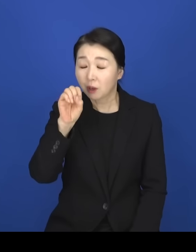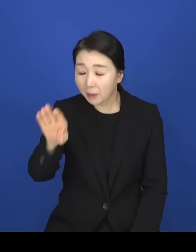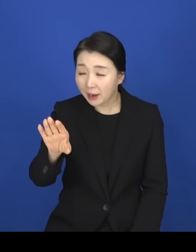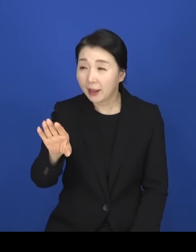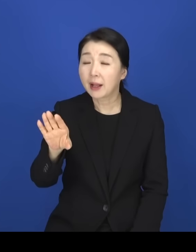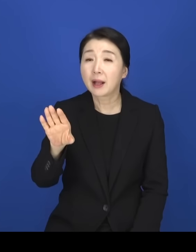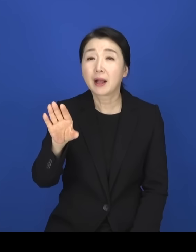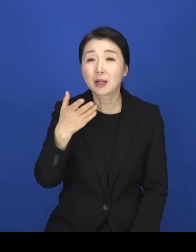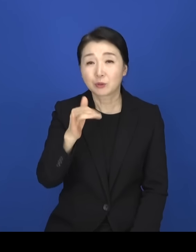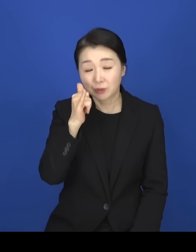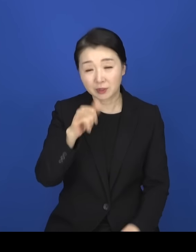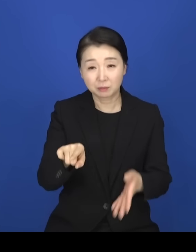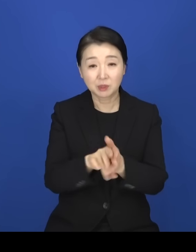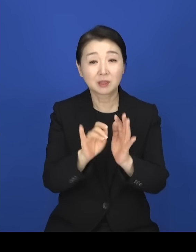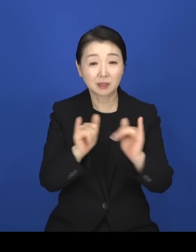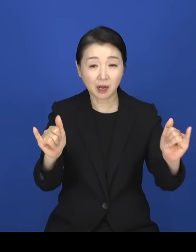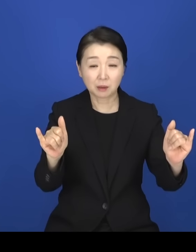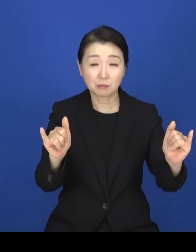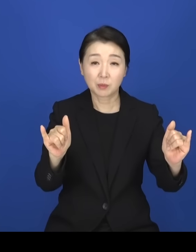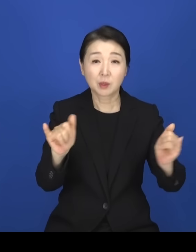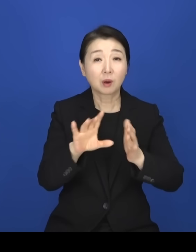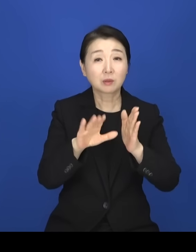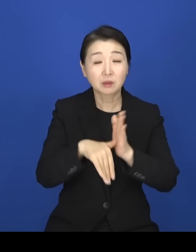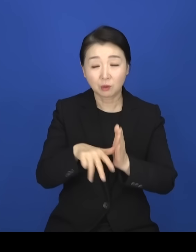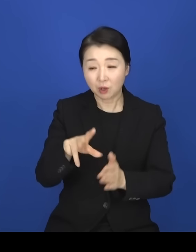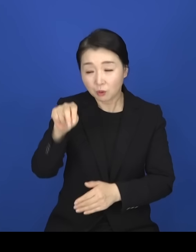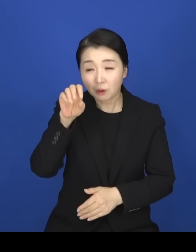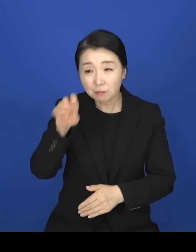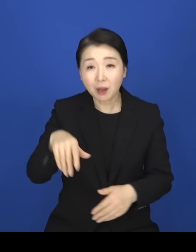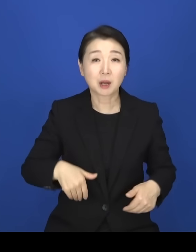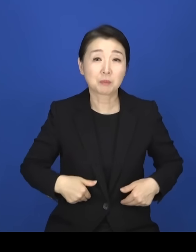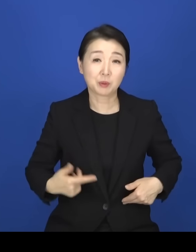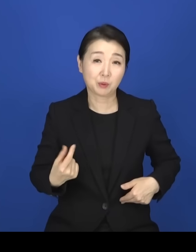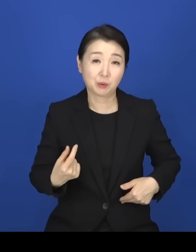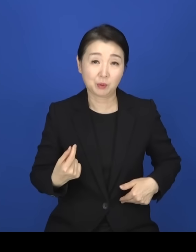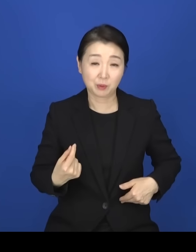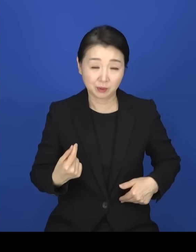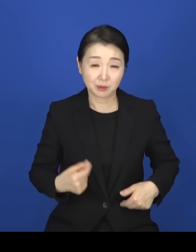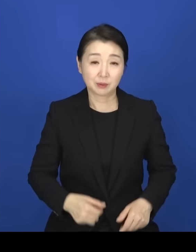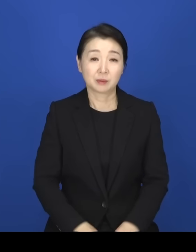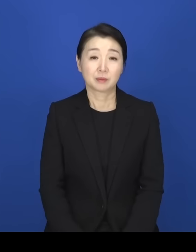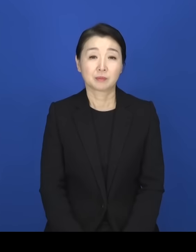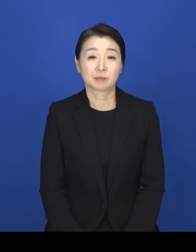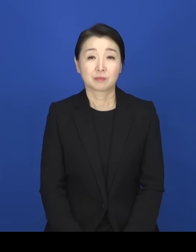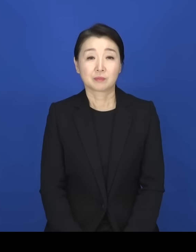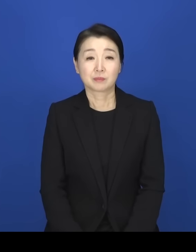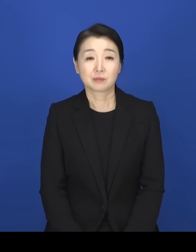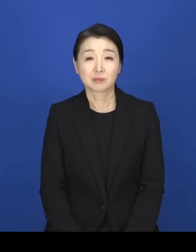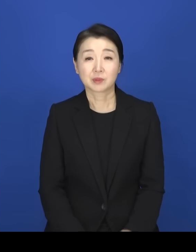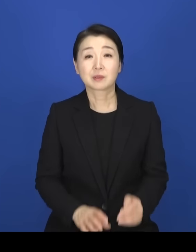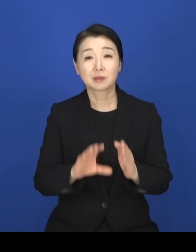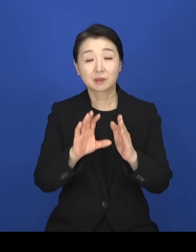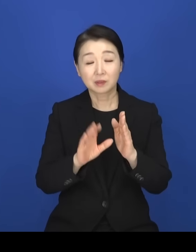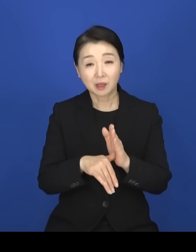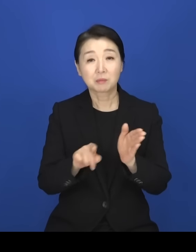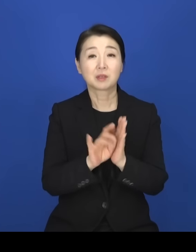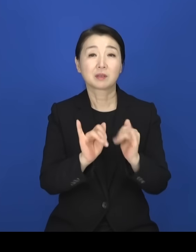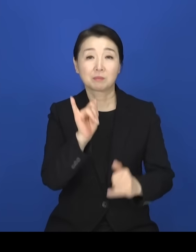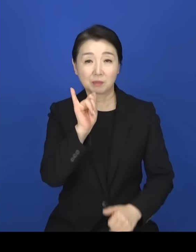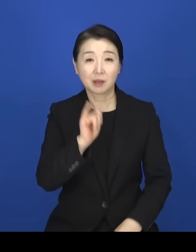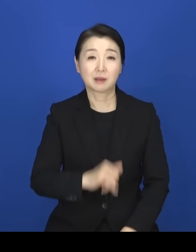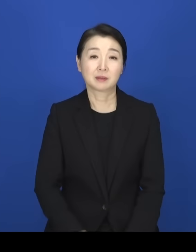그리스도인. 예, 어떤 순간에 우리가 반드시 노라고 네. 말해야 되는 어쩔 수 없이 노를 네. 해야 되는 순간들이 있잖아요. 네. 예, 그런 순간들이 우리 크리스천들에게 있는